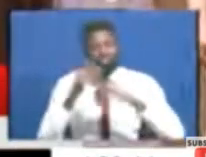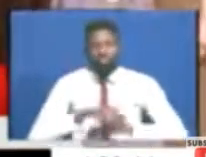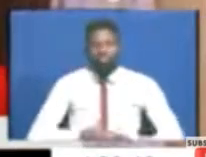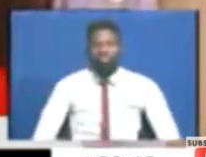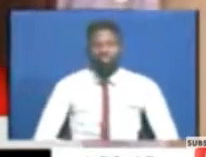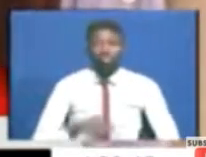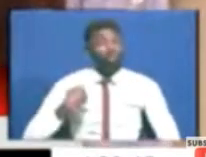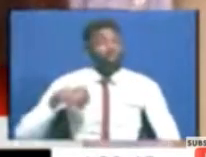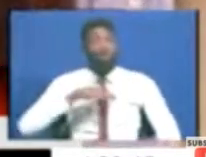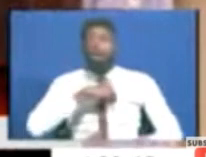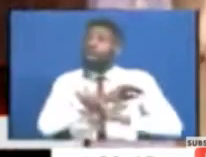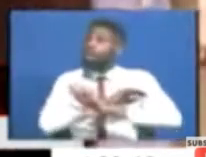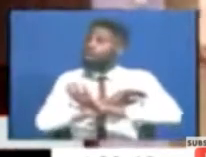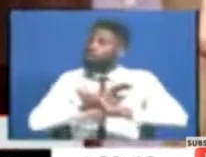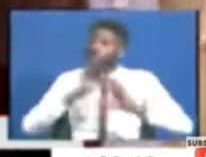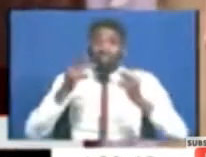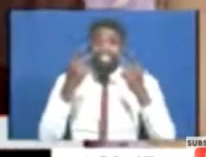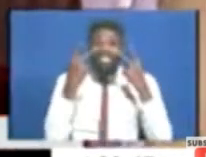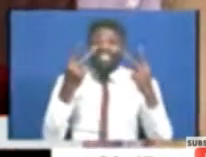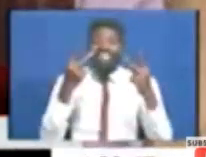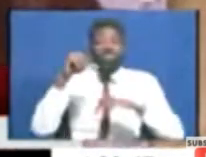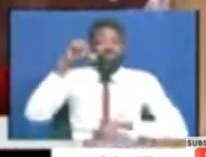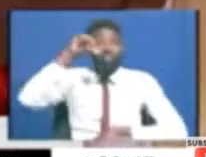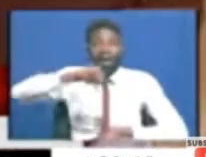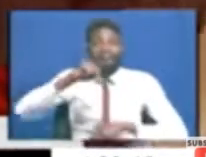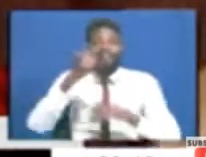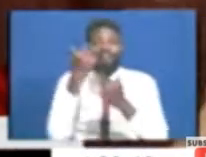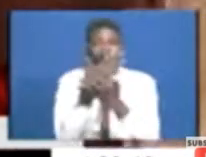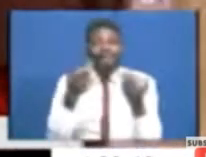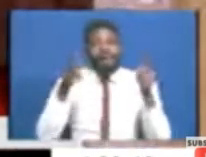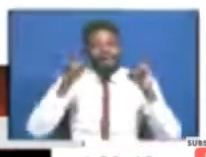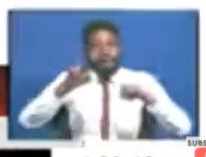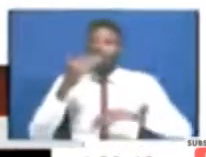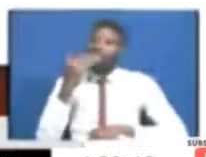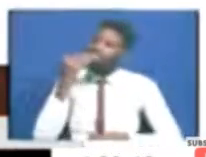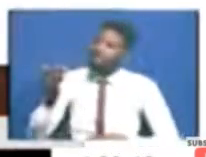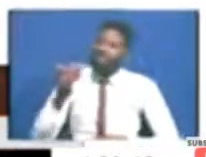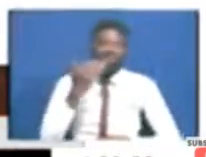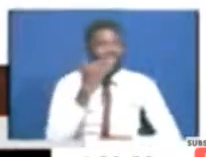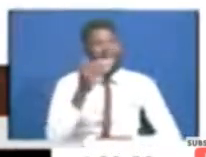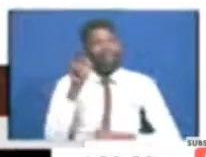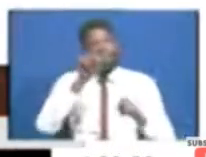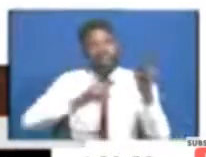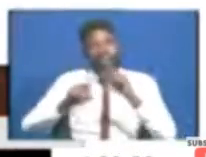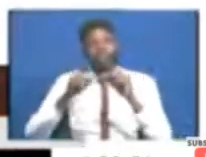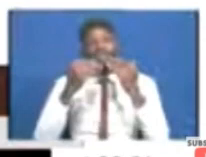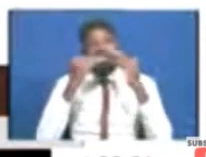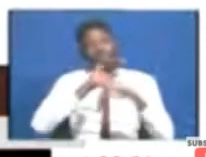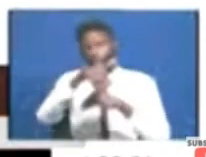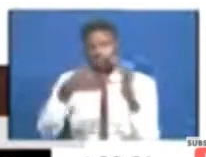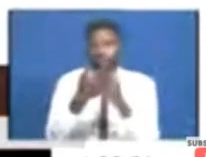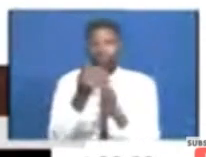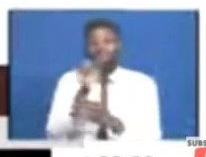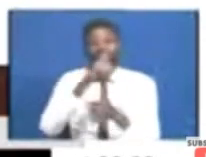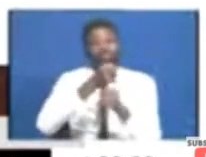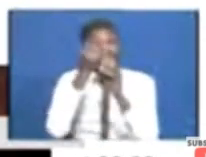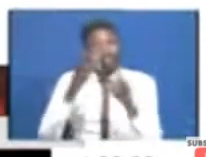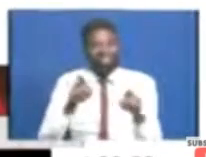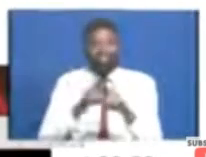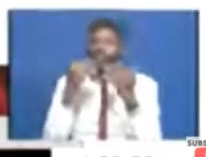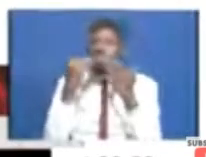Hatukuona mambo mbaya. Hiyo yote tunashukuru wananchi. Tunashukuru washikadau wote. Na pia tushukuru Mwenyezi